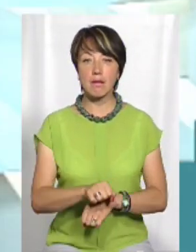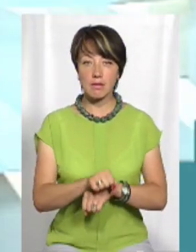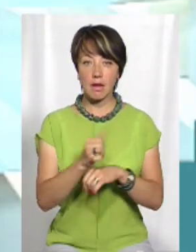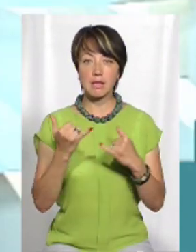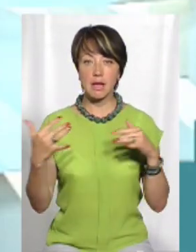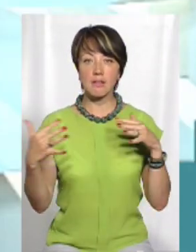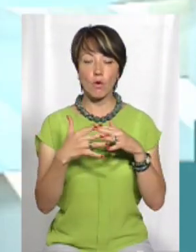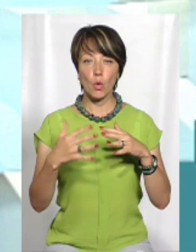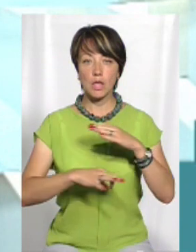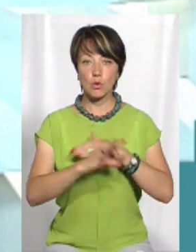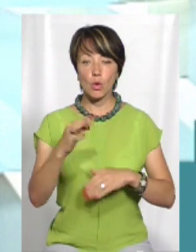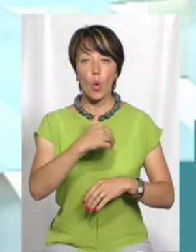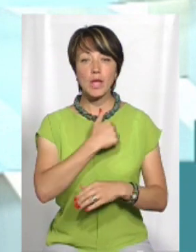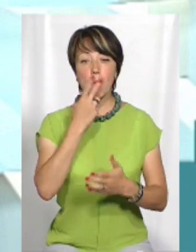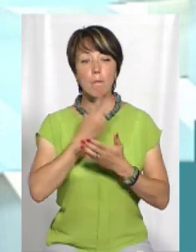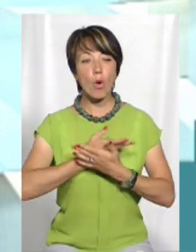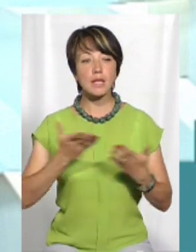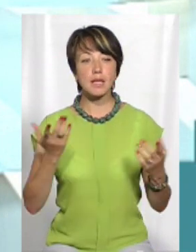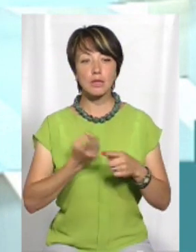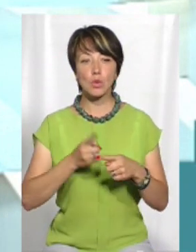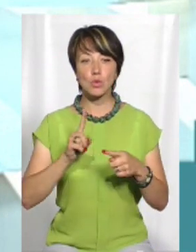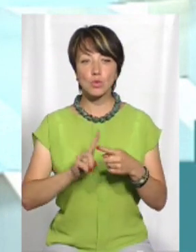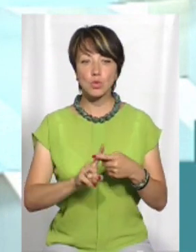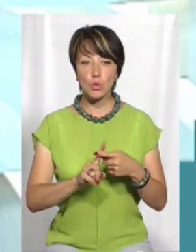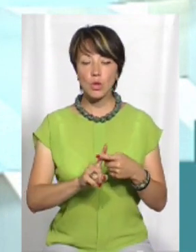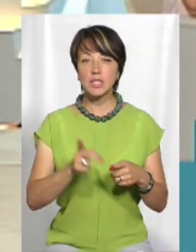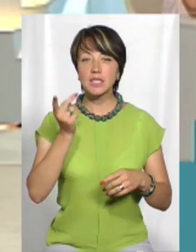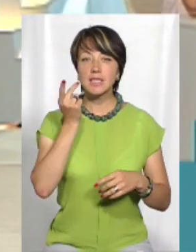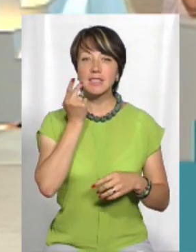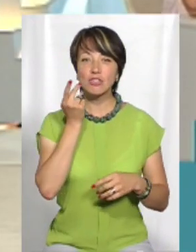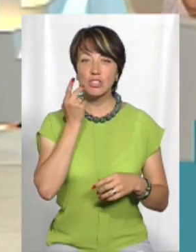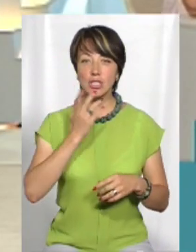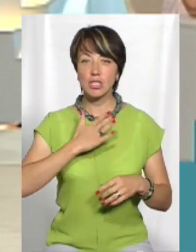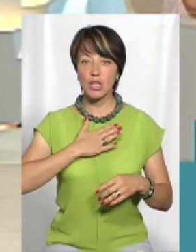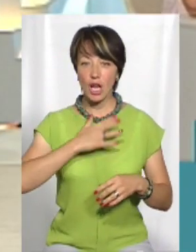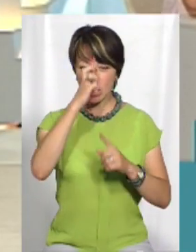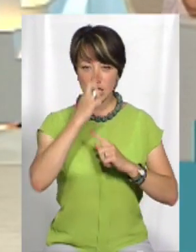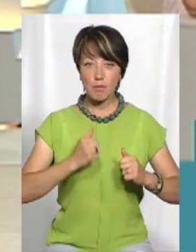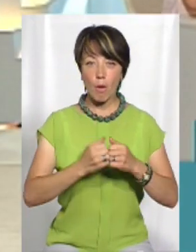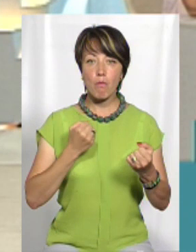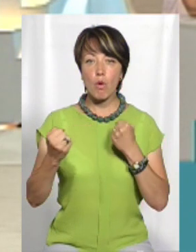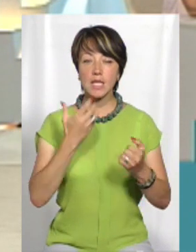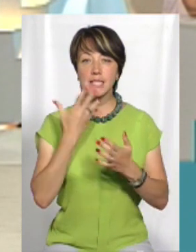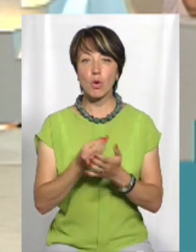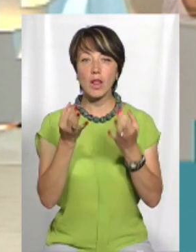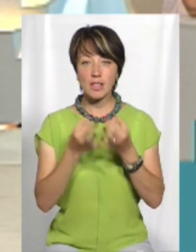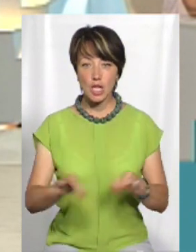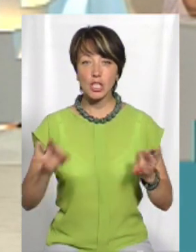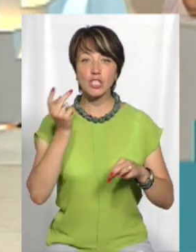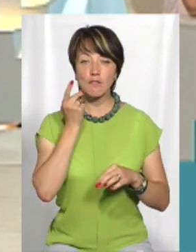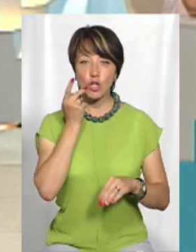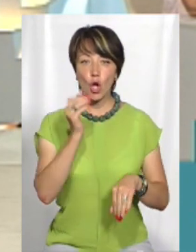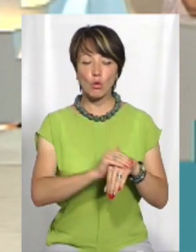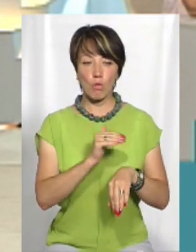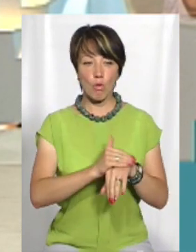зараз воюють на Сході. Ми хотіли показати оцю тяглість, що завжди наша земля боролася за свою незалежність і завжди